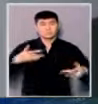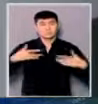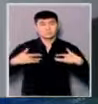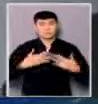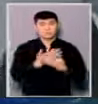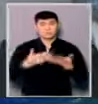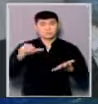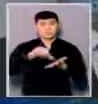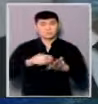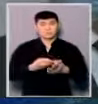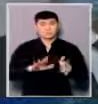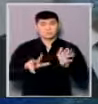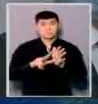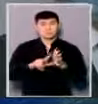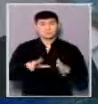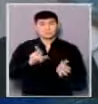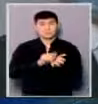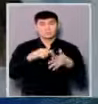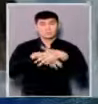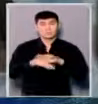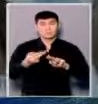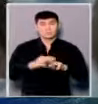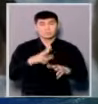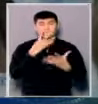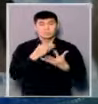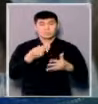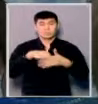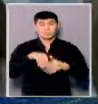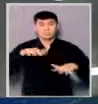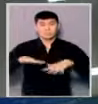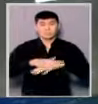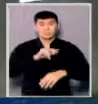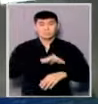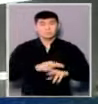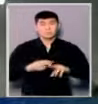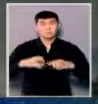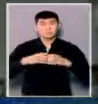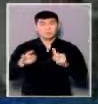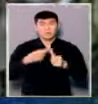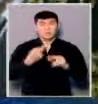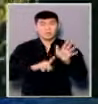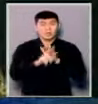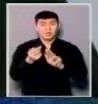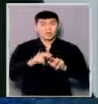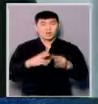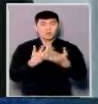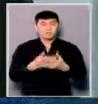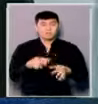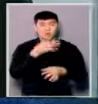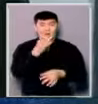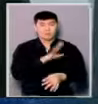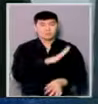сөз алған салық саласының үздігі Батырбек Есупов жылы лебізін білдіріп, елге танымал қызметкерлер есімін ардақтаудағы игістері туралы айтып